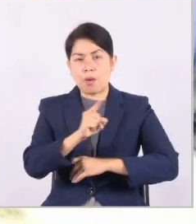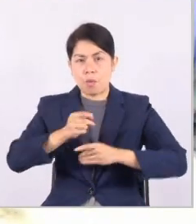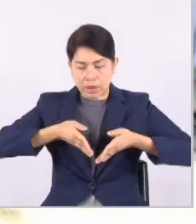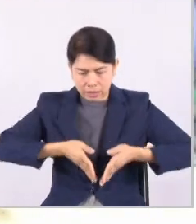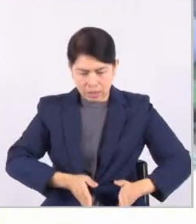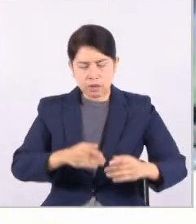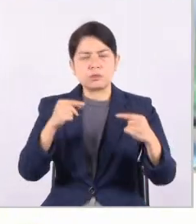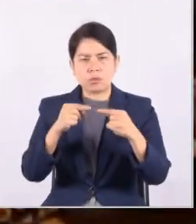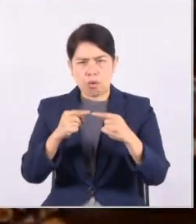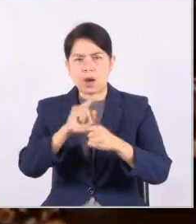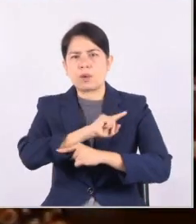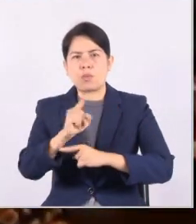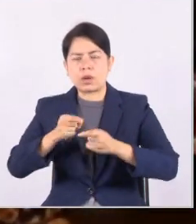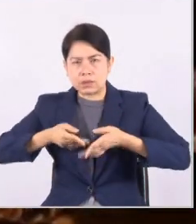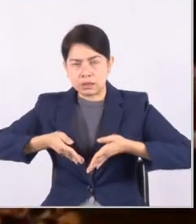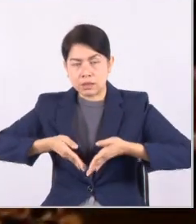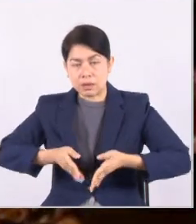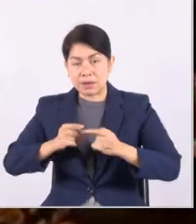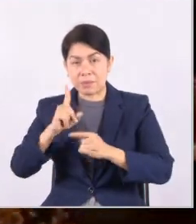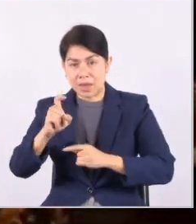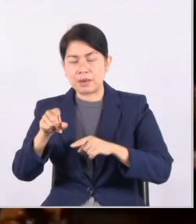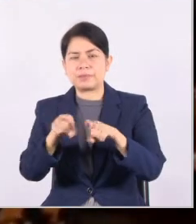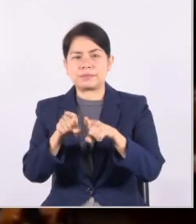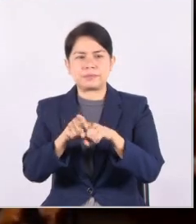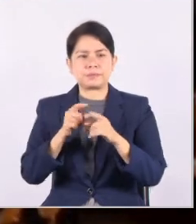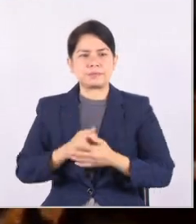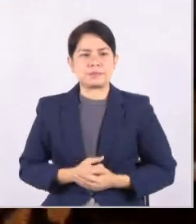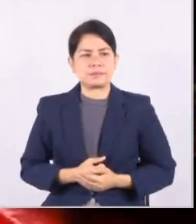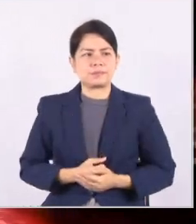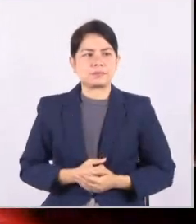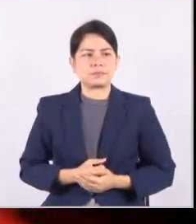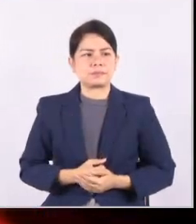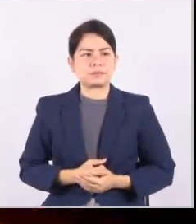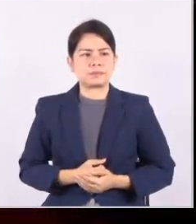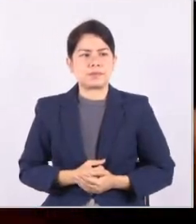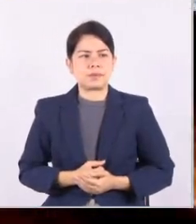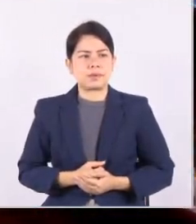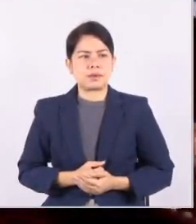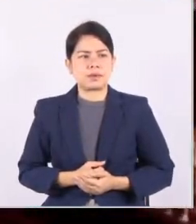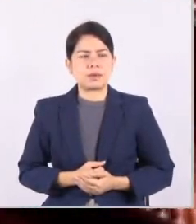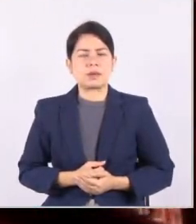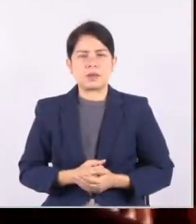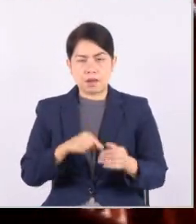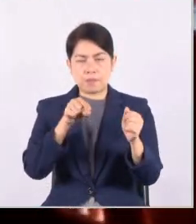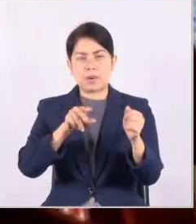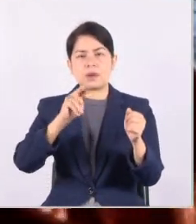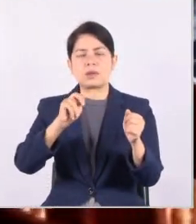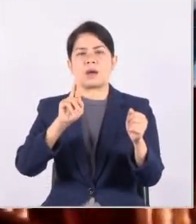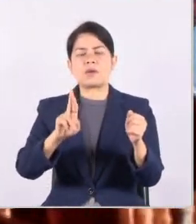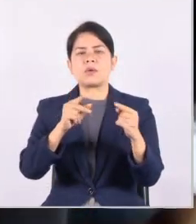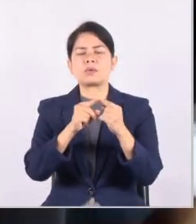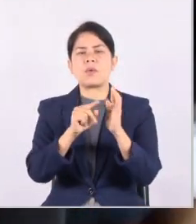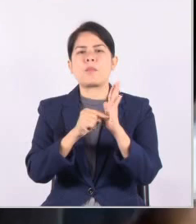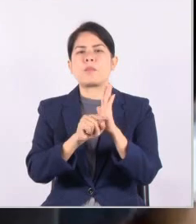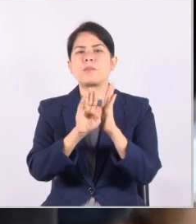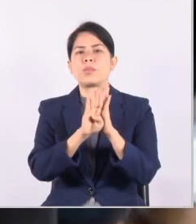อะค่ะนี่นักข่าวได้รับแจ้งจากชาวบ้านนะคะในพื้นที่ตำบลหนองกงอำเภอนางรองจังหวัดบุรีรัมย์บอกว่ามีเรื่องค่อนข้างแปลก